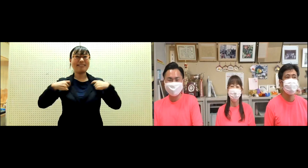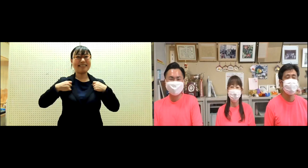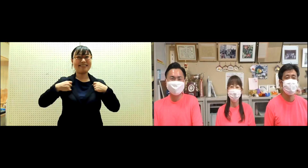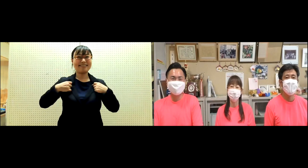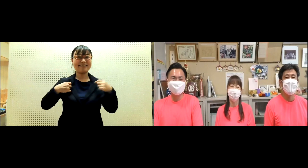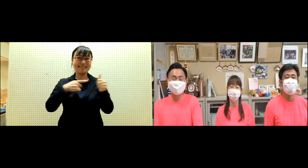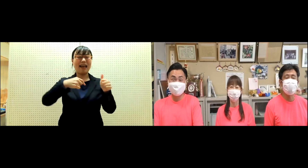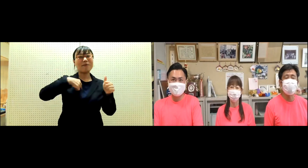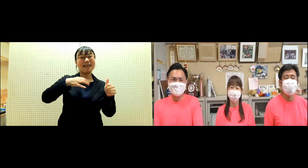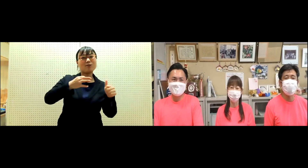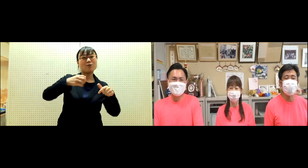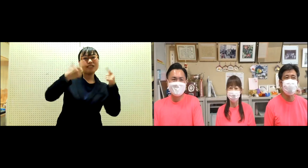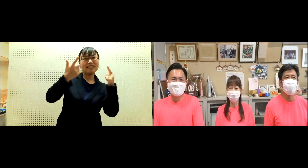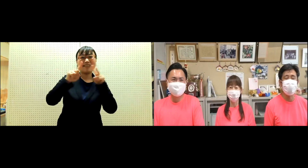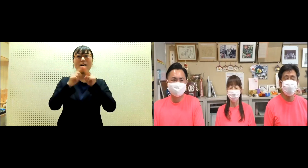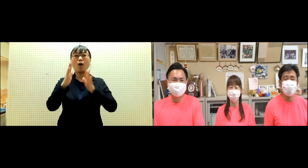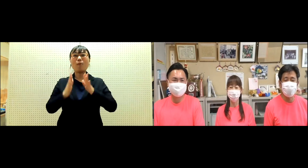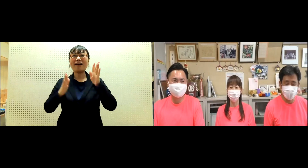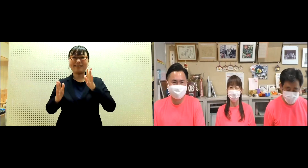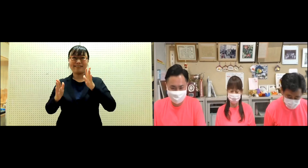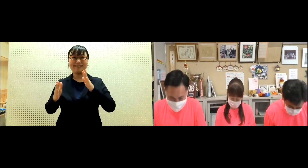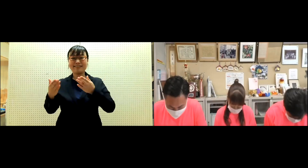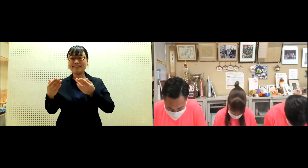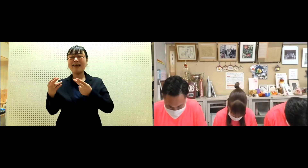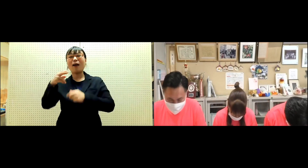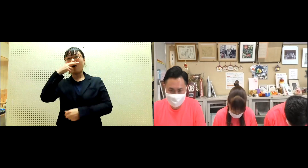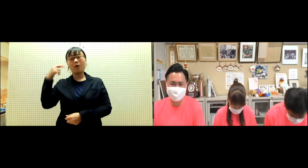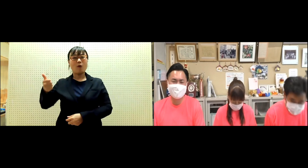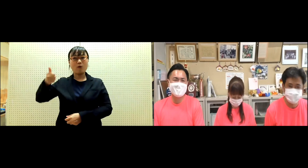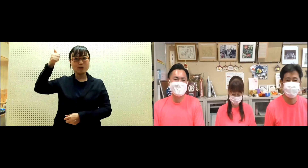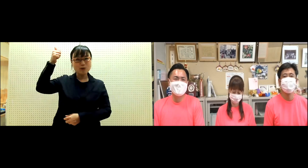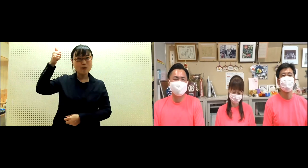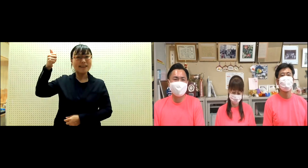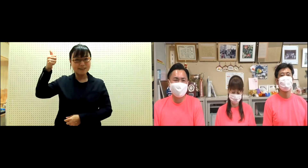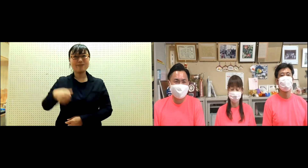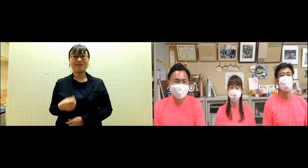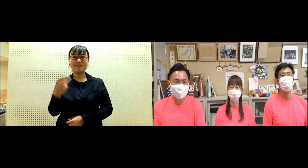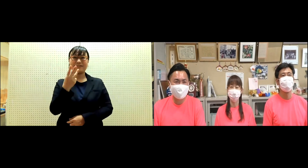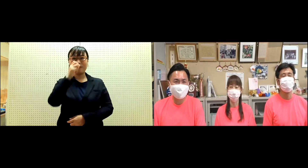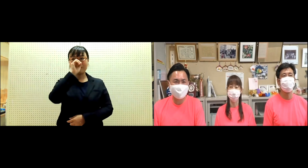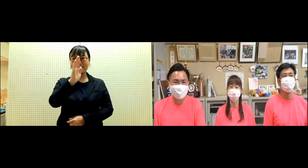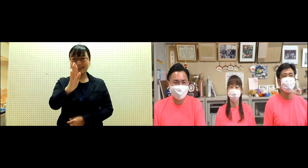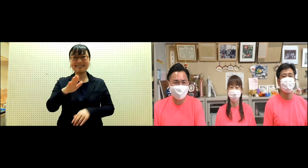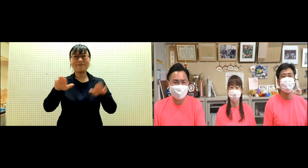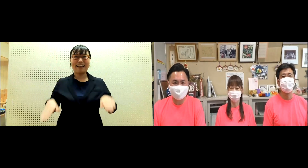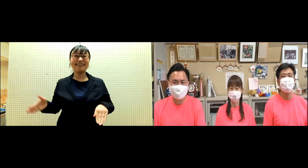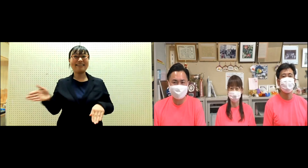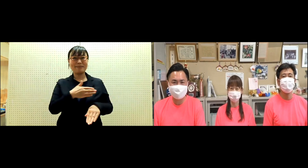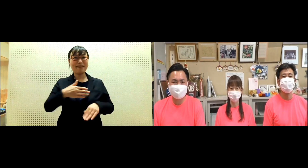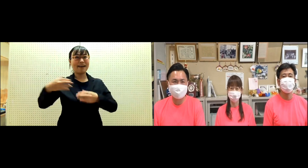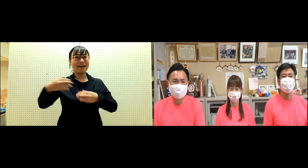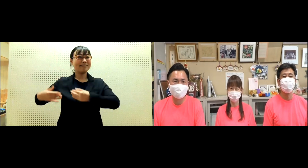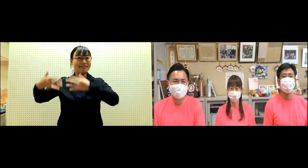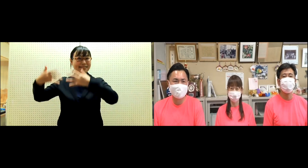小林です。 校長の青鹿です。よろしくお願いします。 それではスライドの画面を共有します。